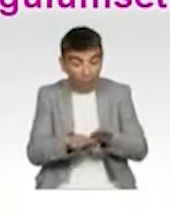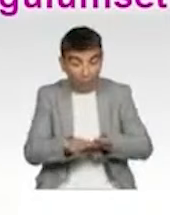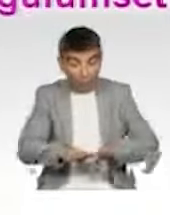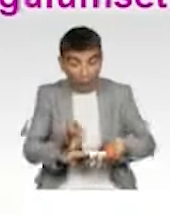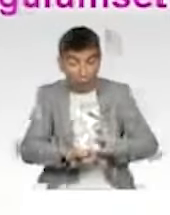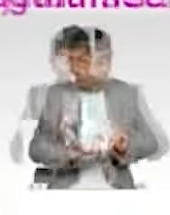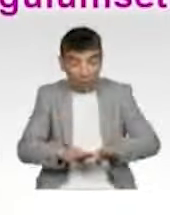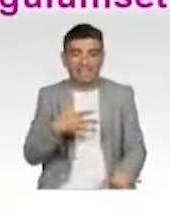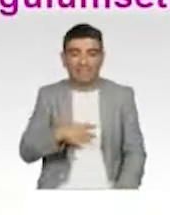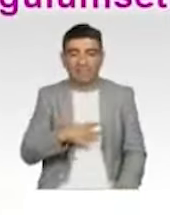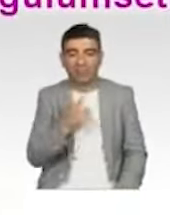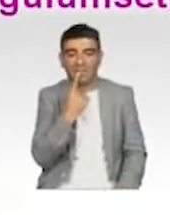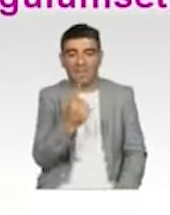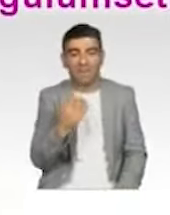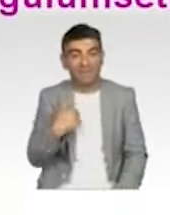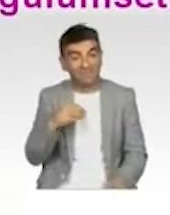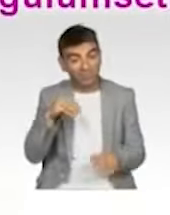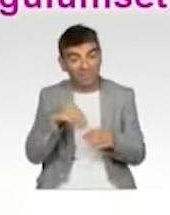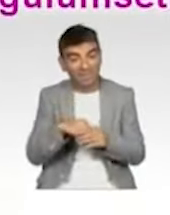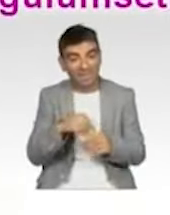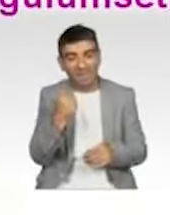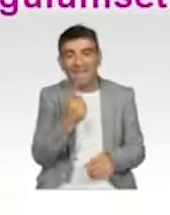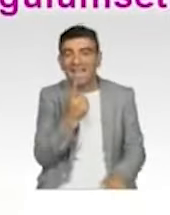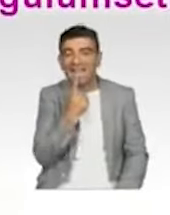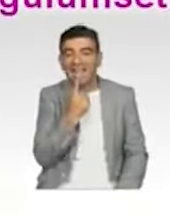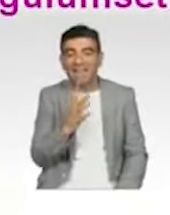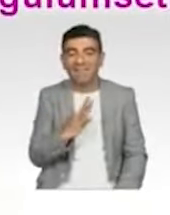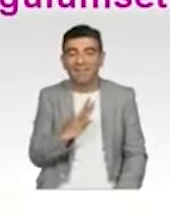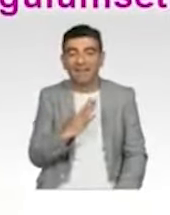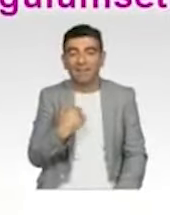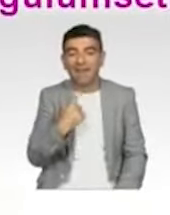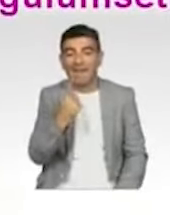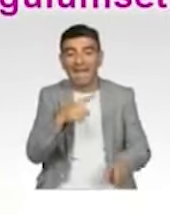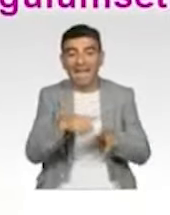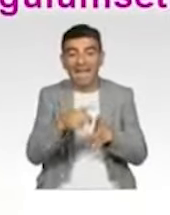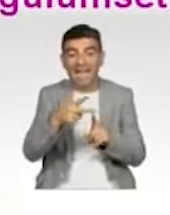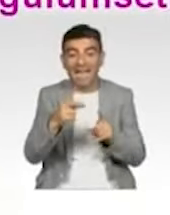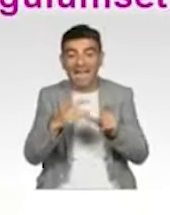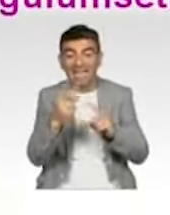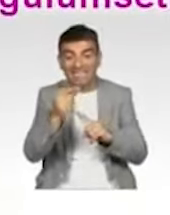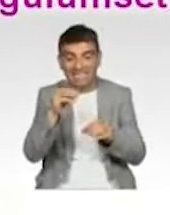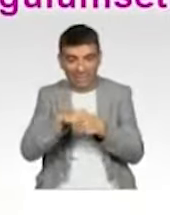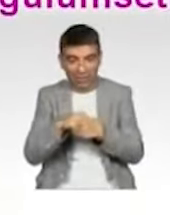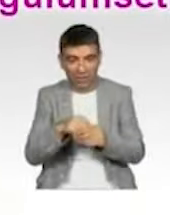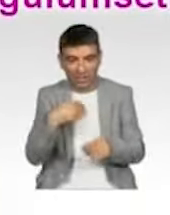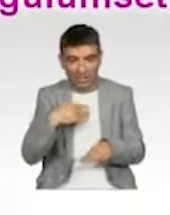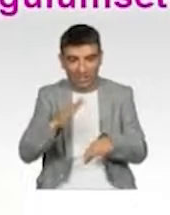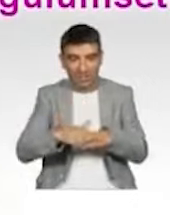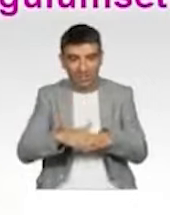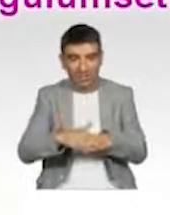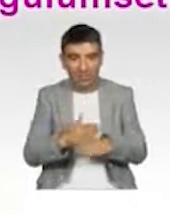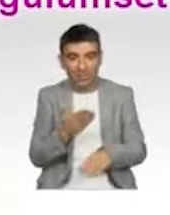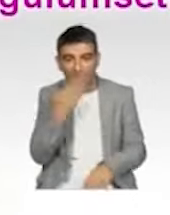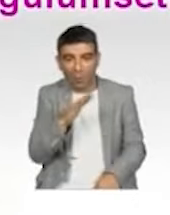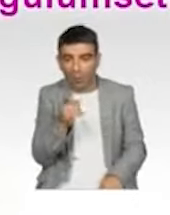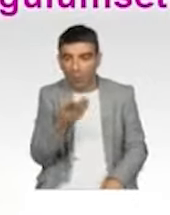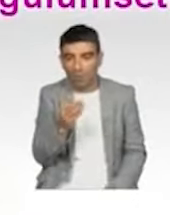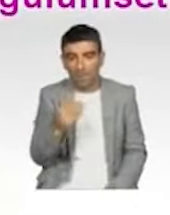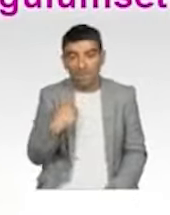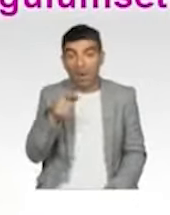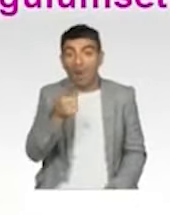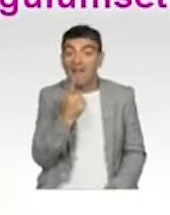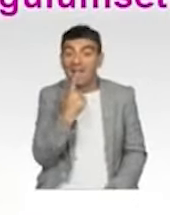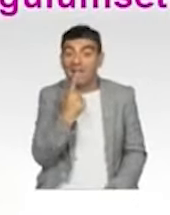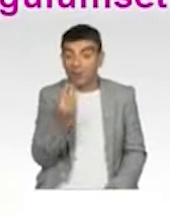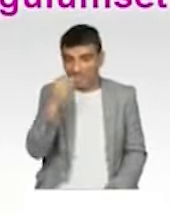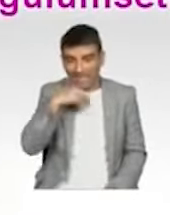istiyoruz demişler. Benim için yapmış olduğu bir lezzet vardı. Demiş ki ben Ezgi Hanım için yaptım o lezzeti. Bizim menümüzde yok. Demişler ki nasıl olur bile biz o lezzeti